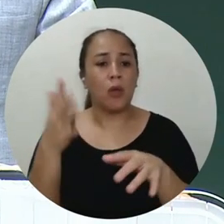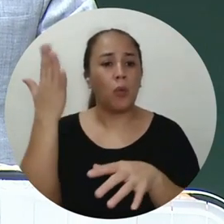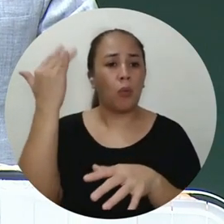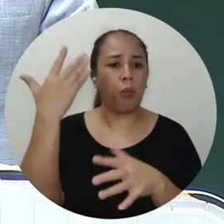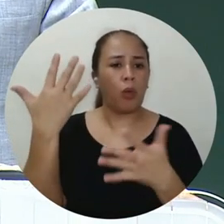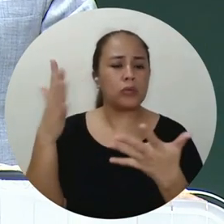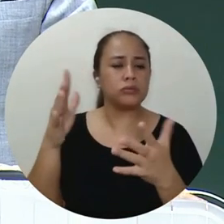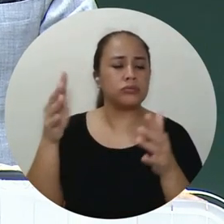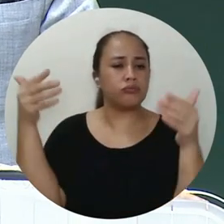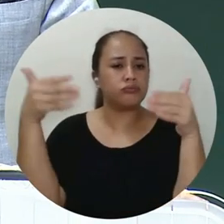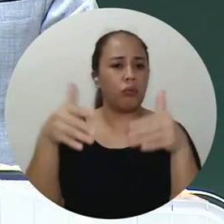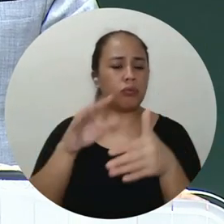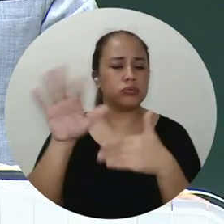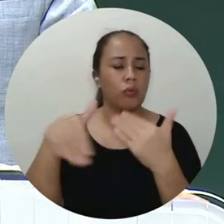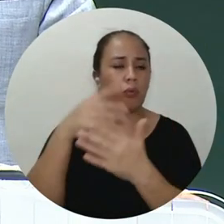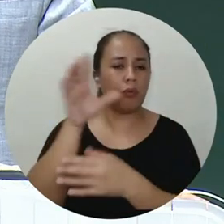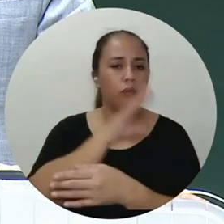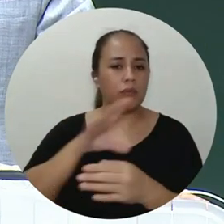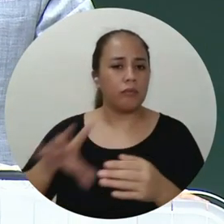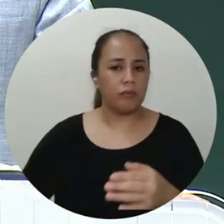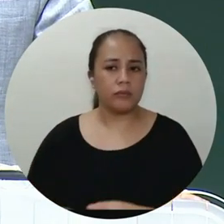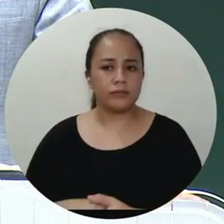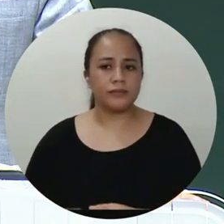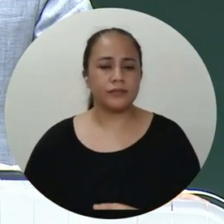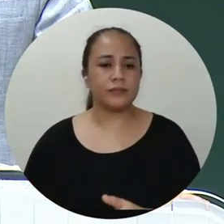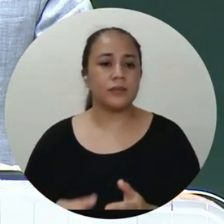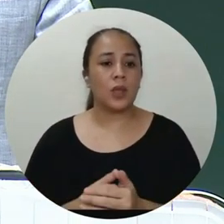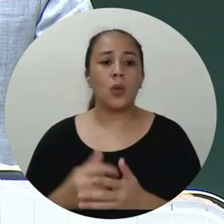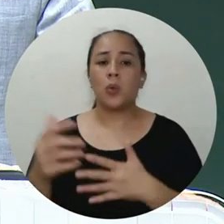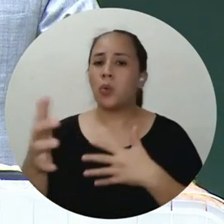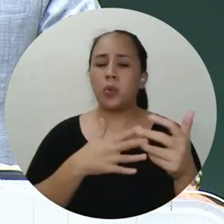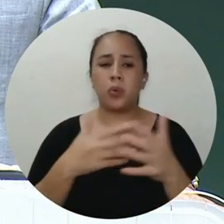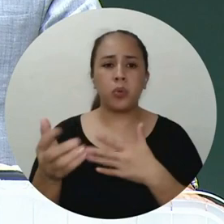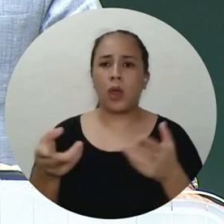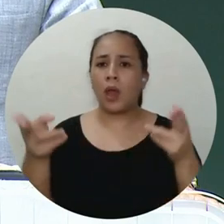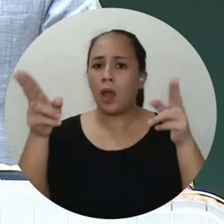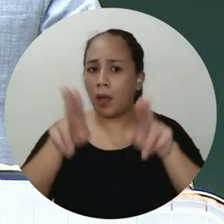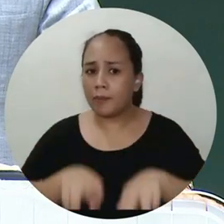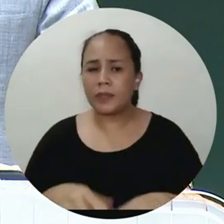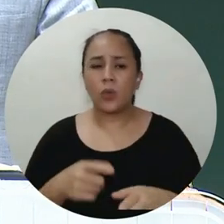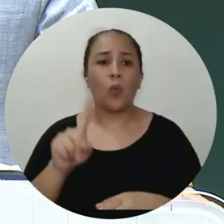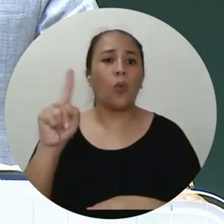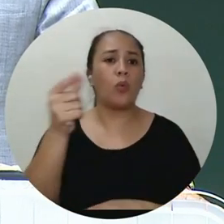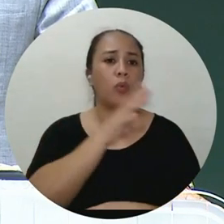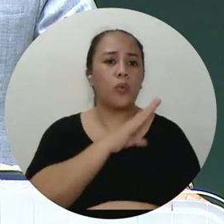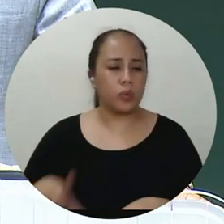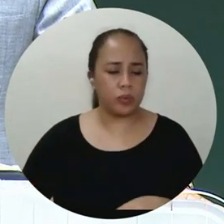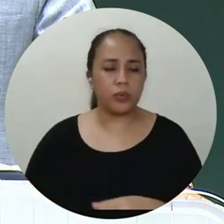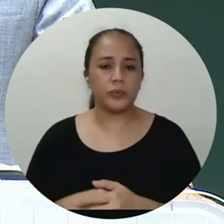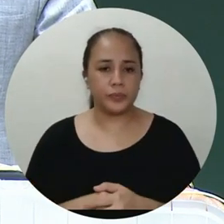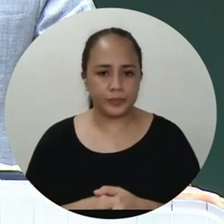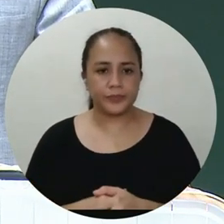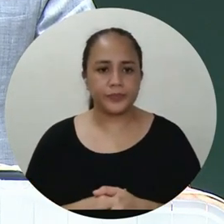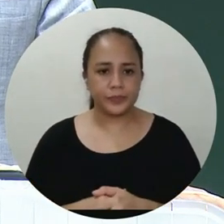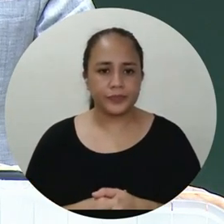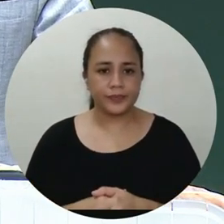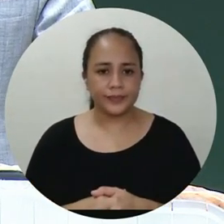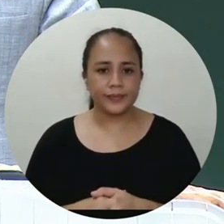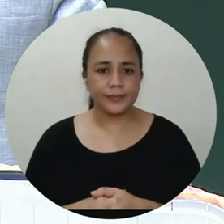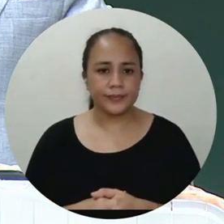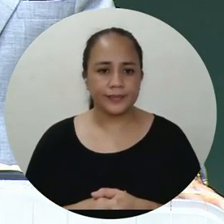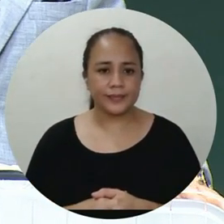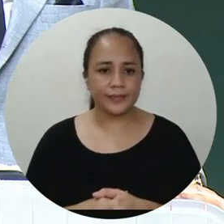문제 오거든 이것도 그리스도 그래서요. And whatever problems may come, it's only Christ. 뭐, 여러분이 공부를 잘한다 못한다